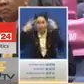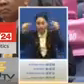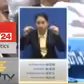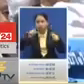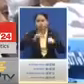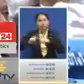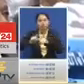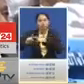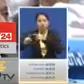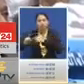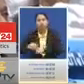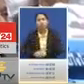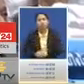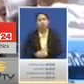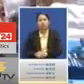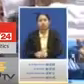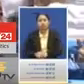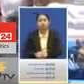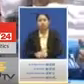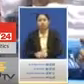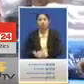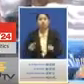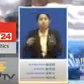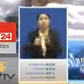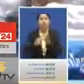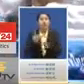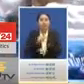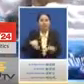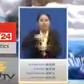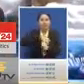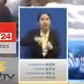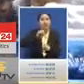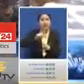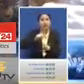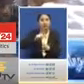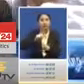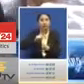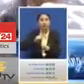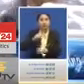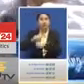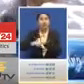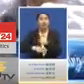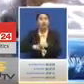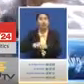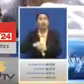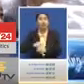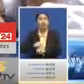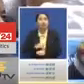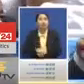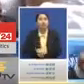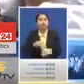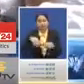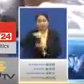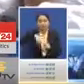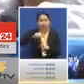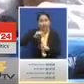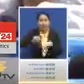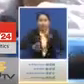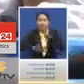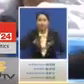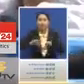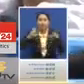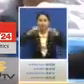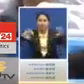ครแล้วจนถึงคุณยิ่งลักษณ์ตัวเลขการขยายตัวเศรษฐกิจนี่รัฐบาลท่านประยุทธ์5ปีที่ผ่านมานี่ต่ำที่สุดเมื่อเทียบกับรัฐ